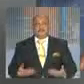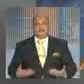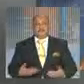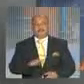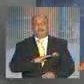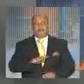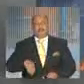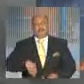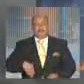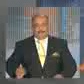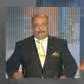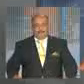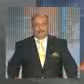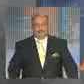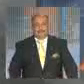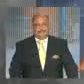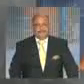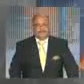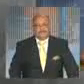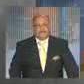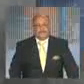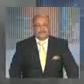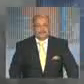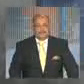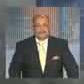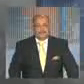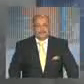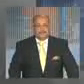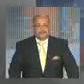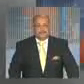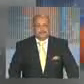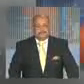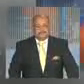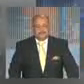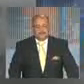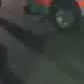بهذه النغمات نصل لختام هذه النشرة، وإليكم تذكيرا بعناوينها: